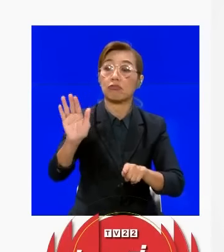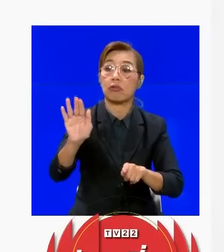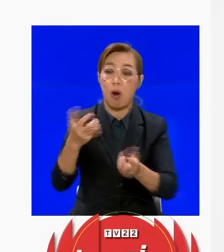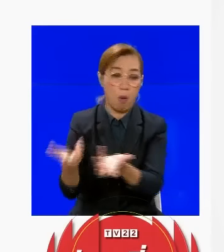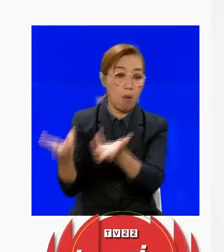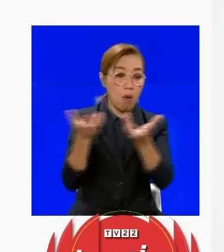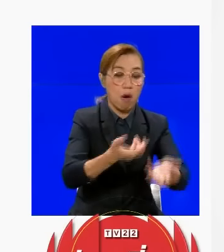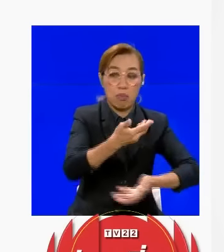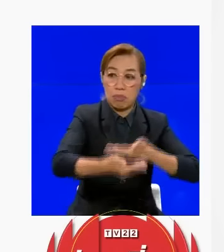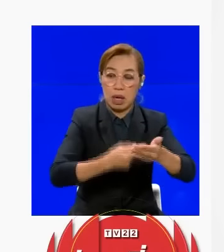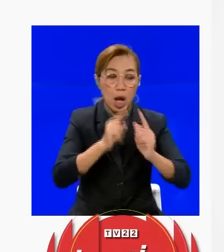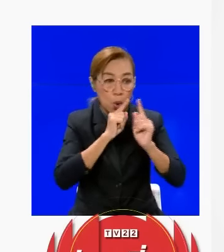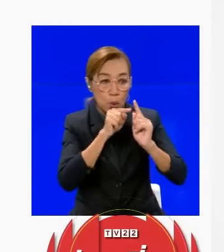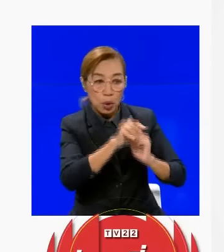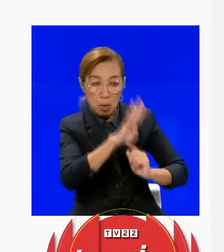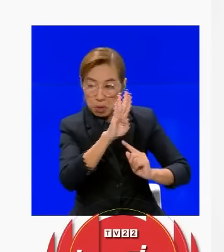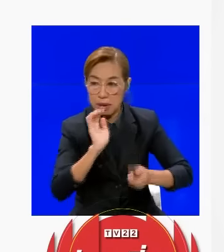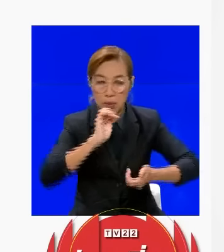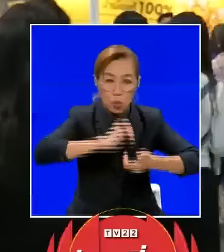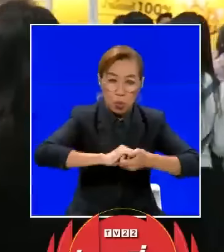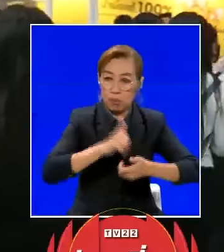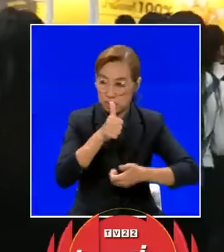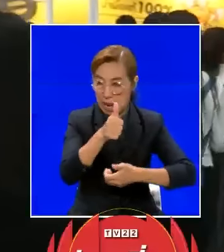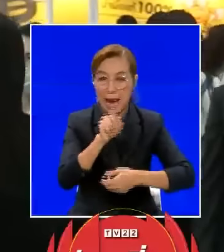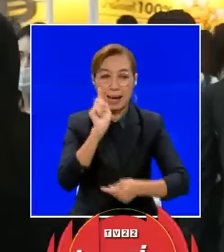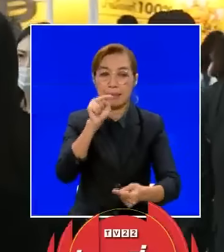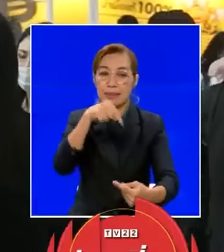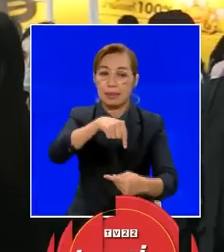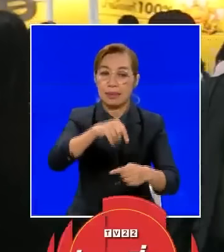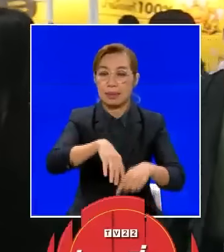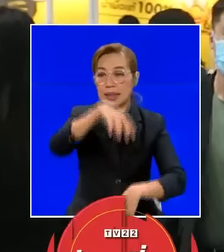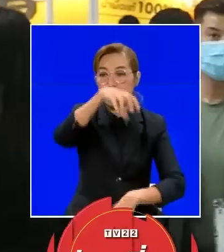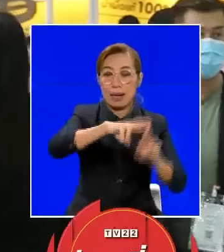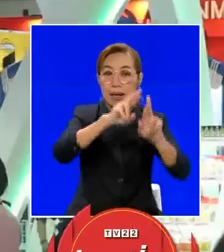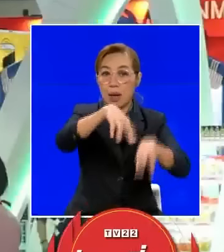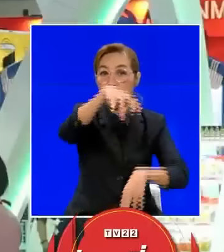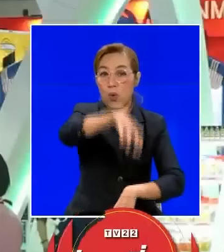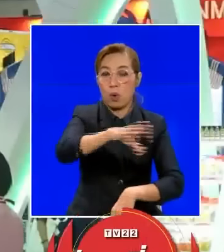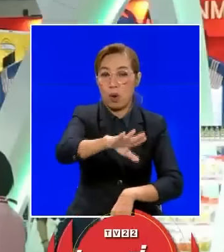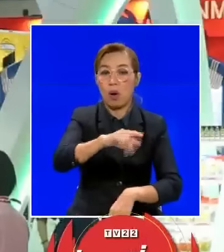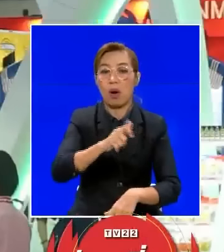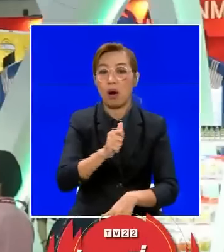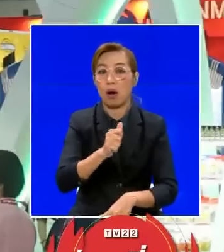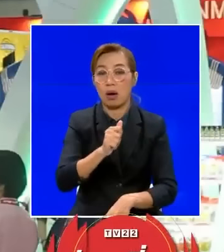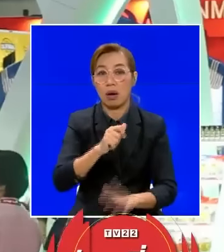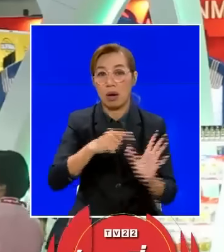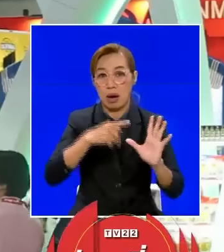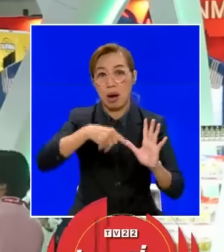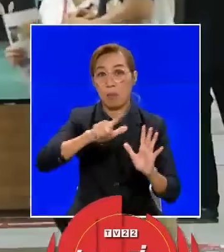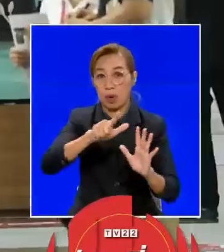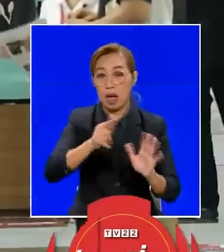นำสินค้าเข้ามาเจรจาธุรกิจค่ะไปเจอกันที่บูธอัมพลฟู้ดได้นะคะที่ Impact Exhibition Hall 10บูธหมายเล